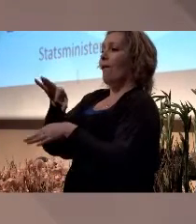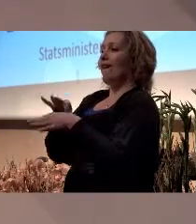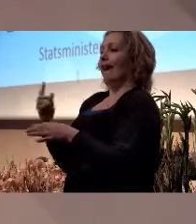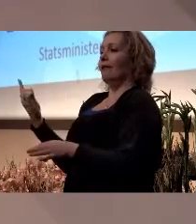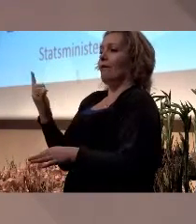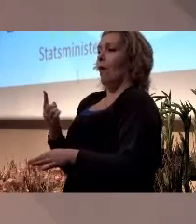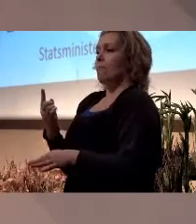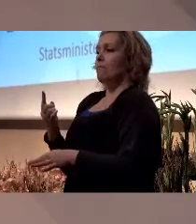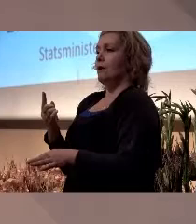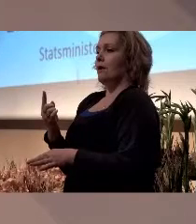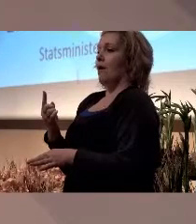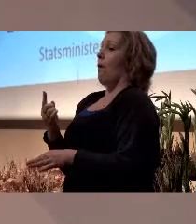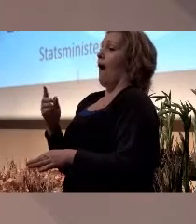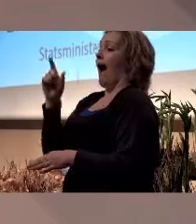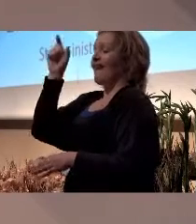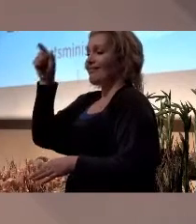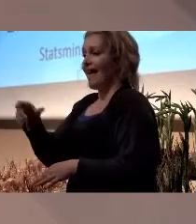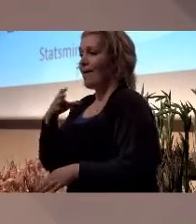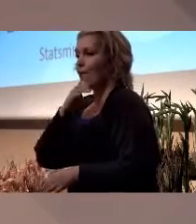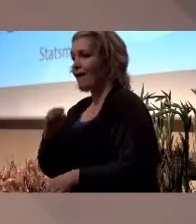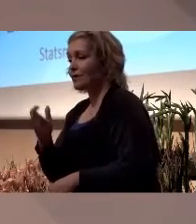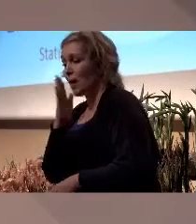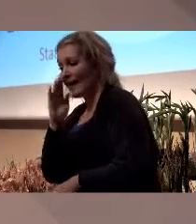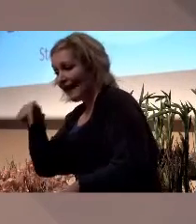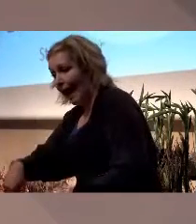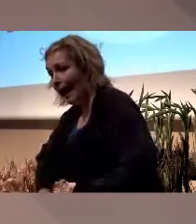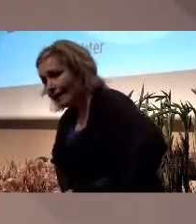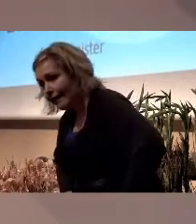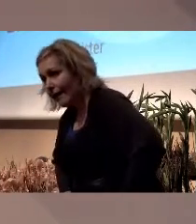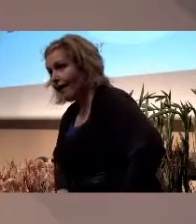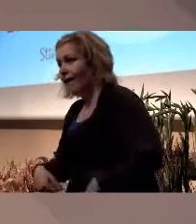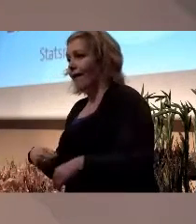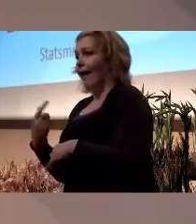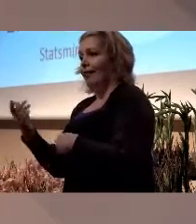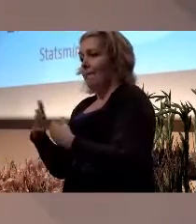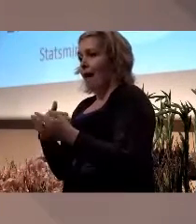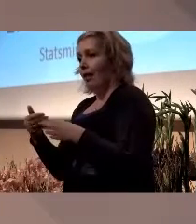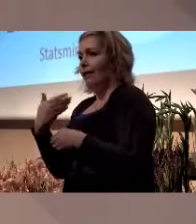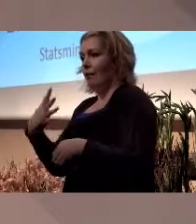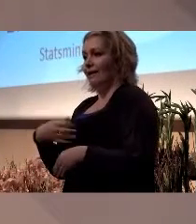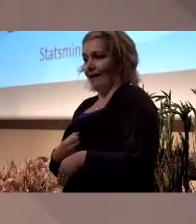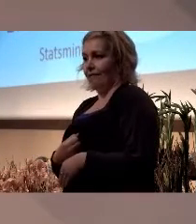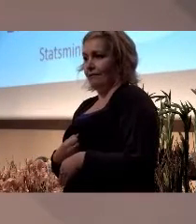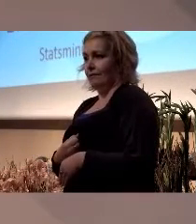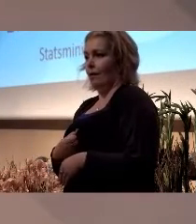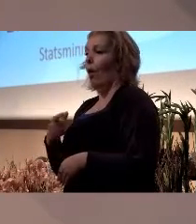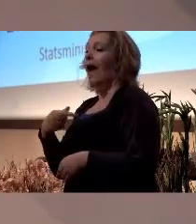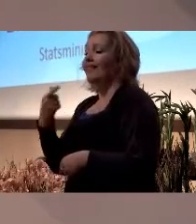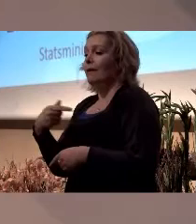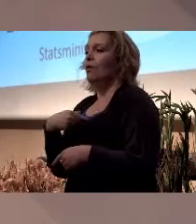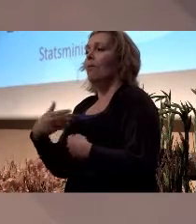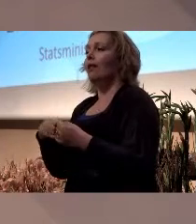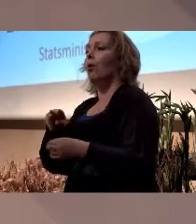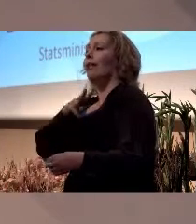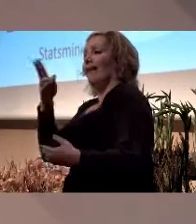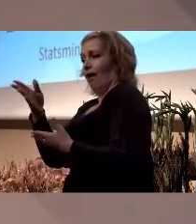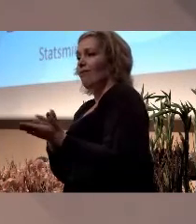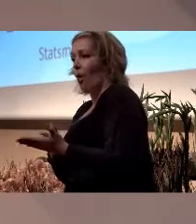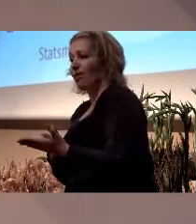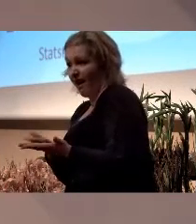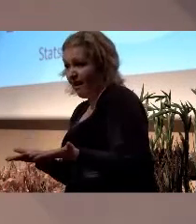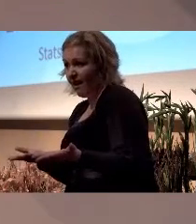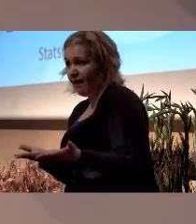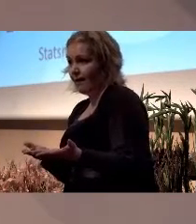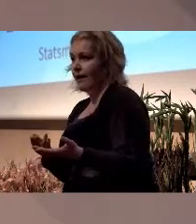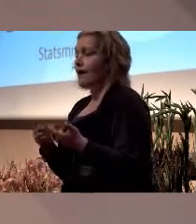overlegene. Og så er det deg, professor, som ligger her. Etter det ble hun behandlet på en helt annen måte. Etter det, sa hun,